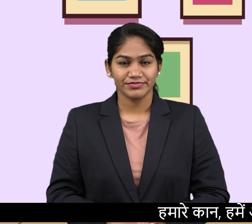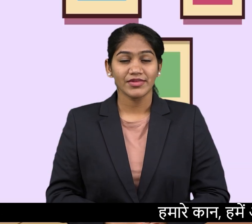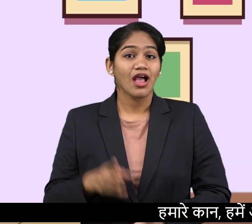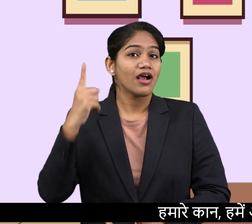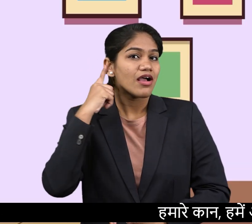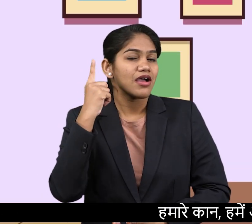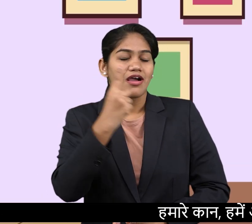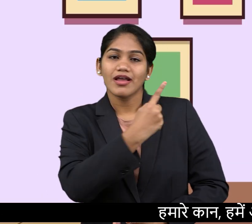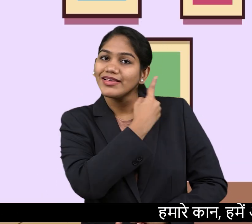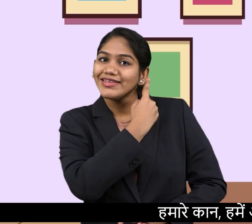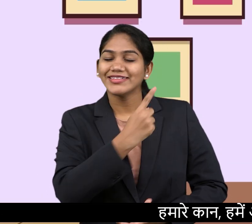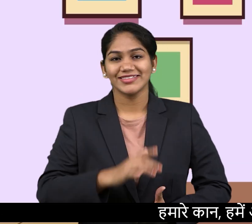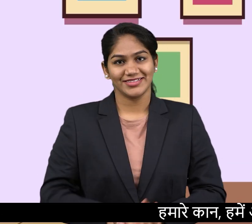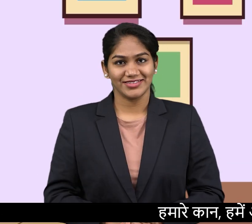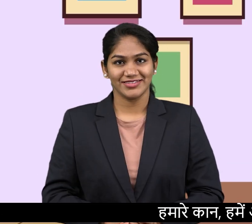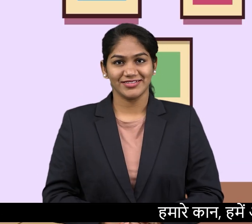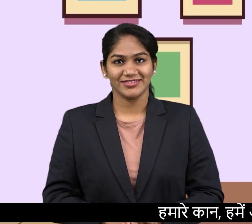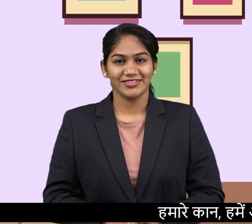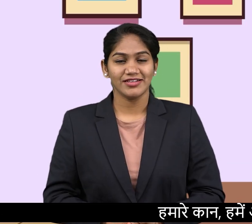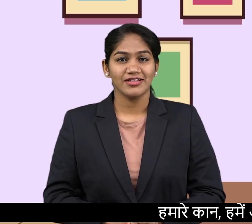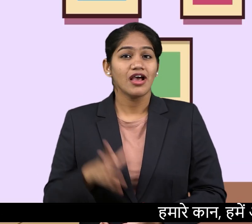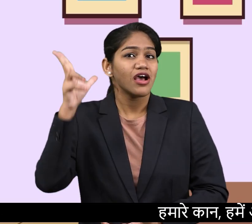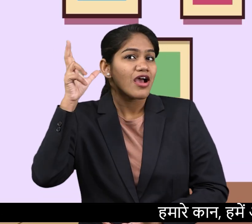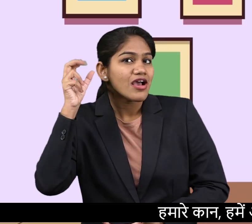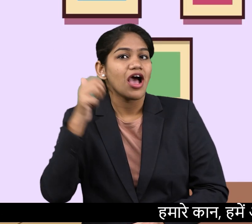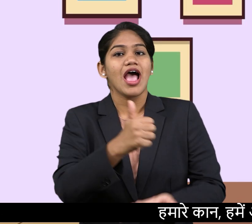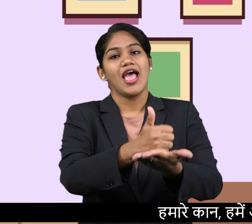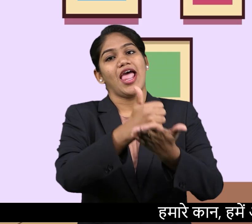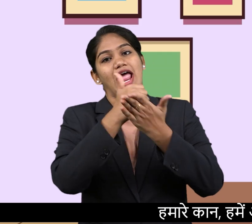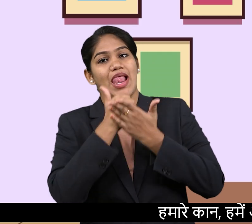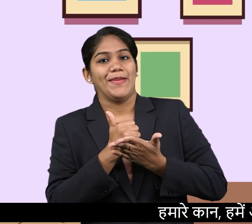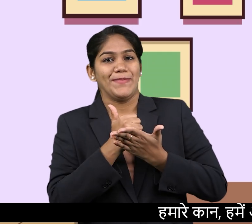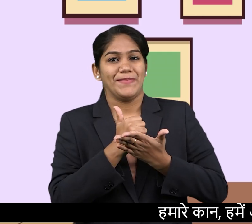हमारे कान हमें आवाजें सुनने में मदद करते हैं।